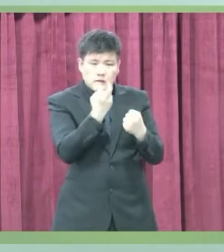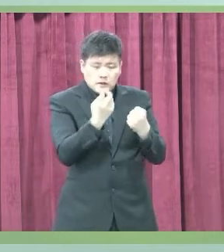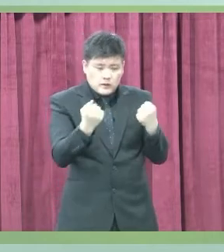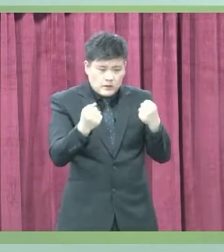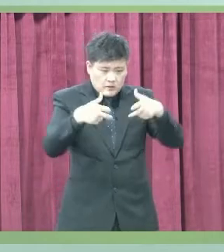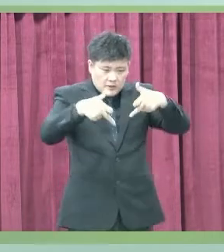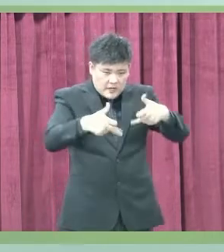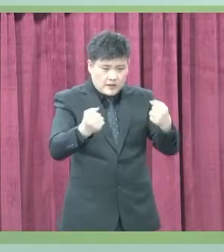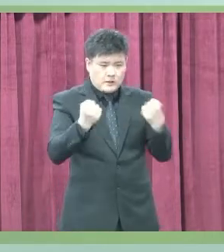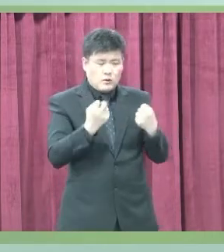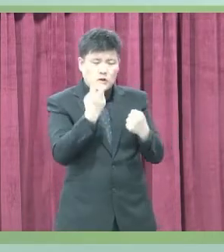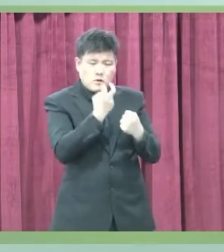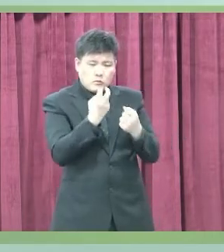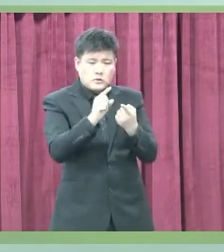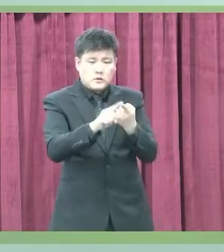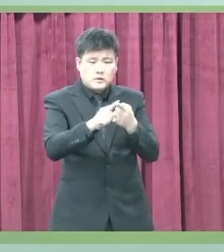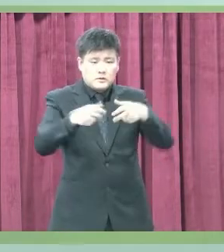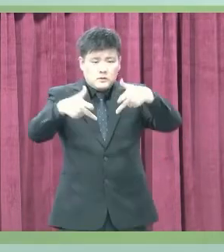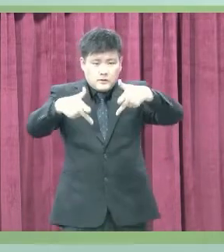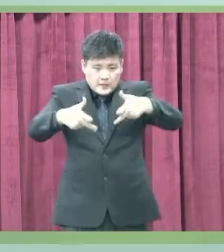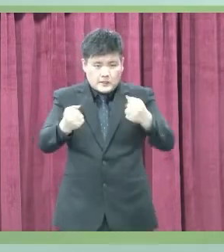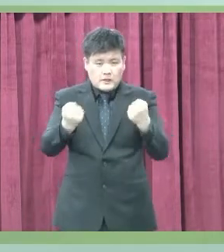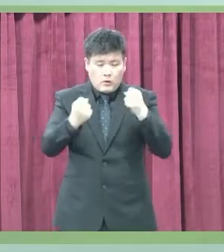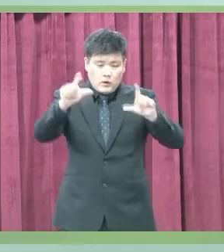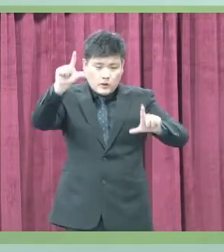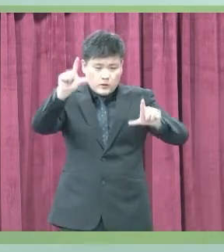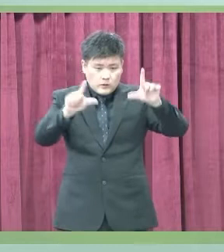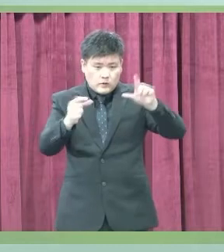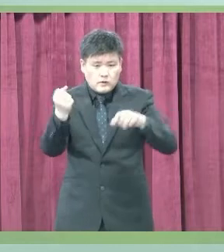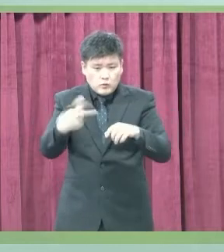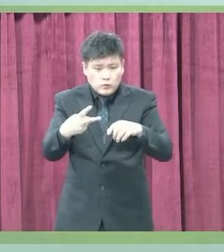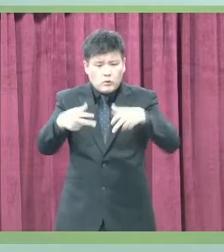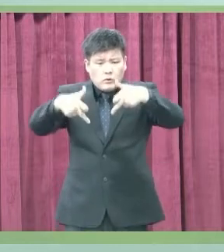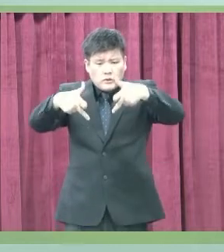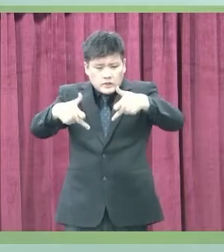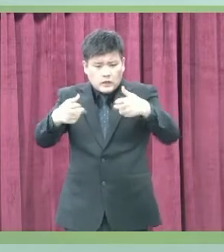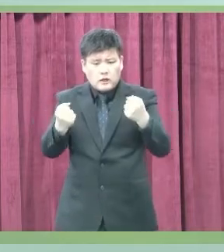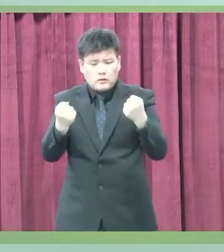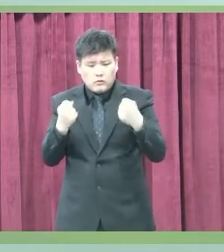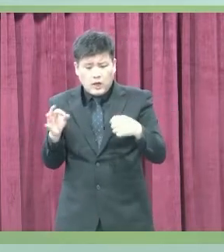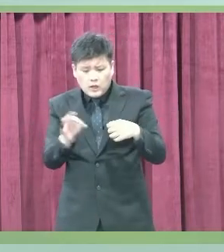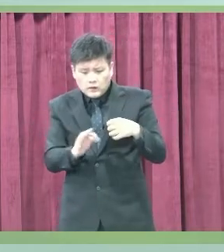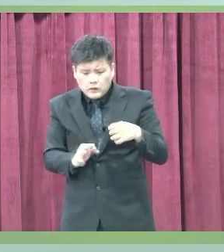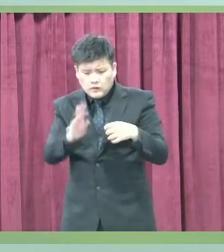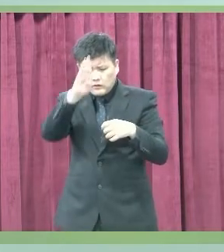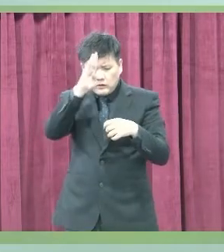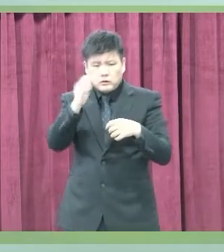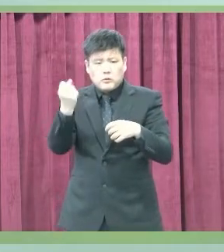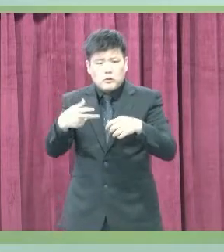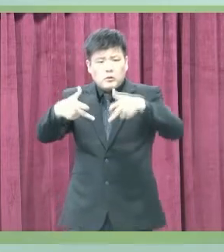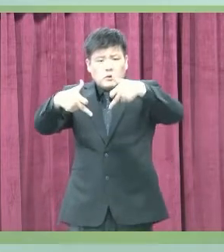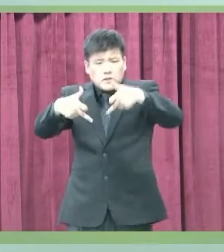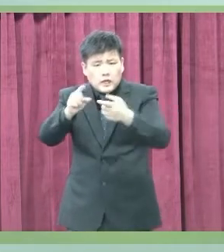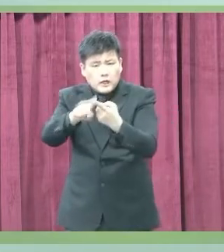그 다음에 장애인 건강 행태, 그 다음에 장애인 대사증후군 위험 요인, 그 다음에 장애인에 대한 질환이